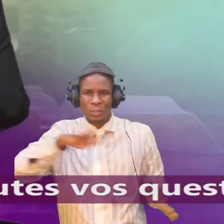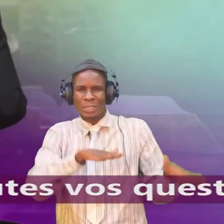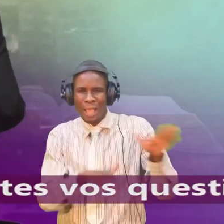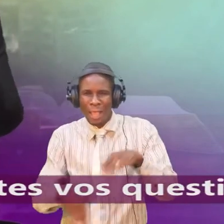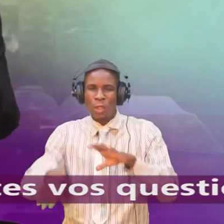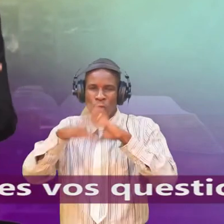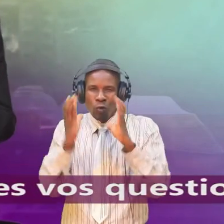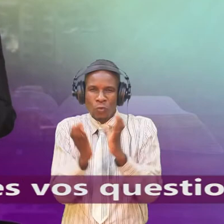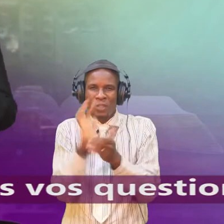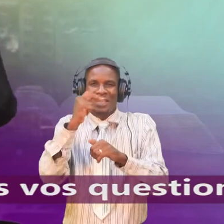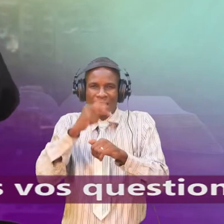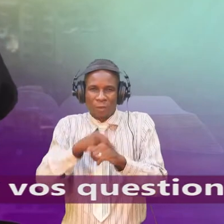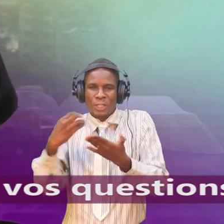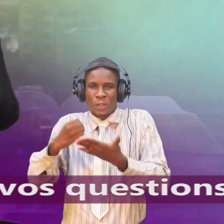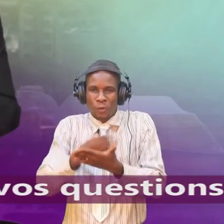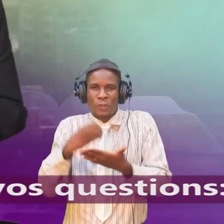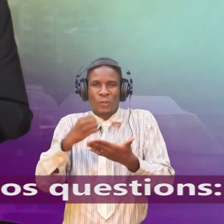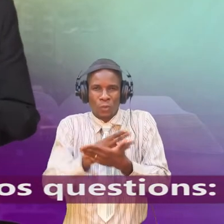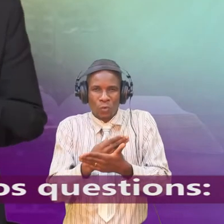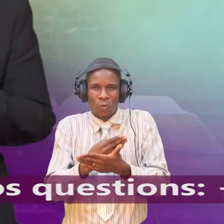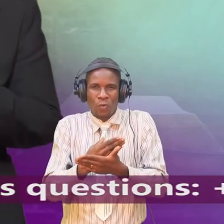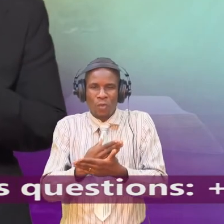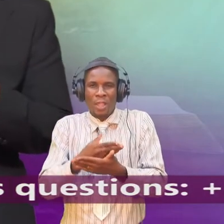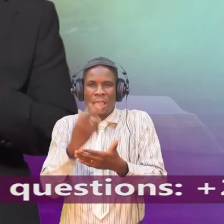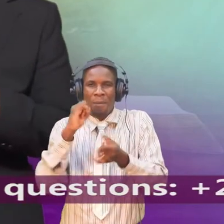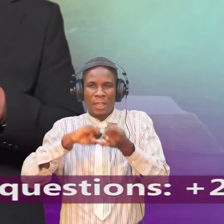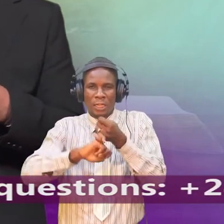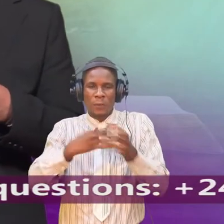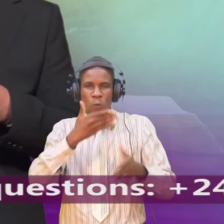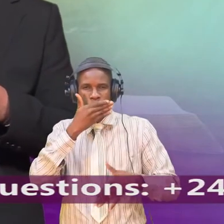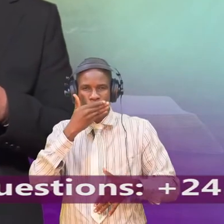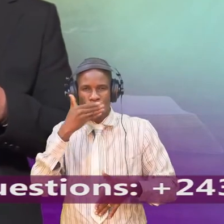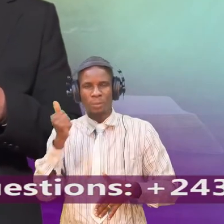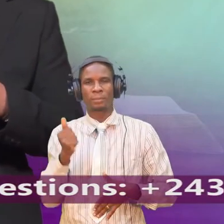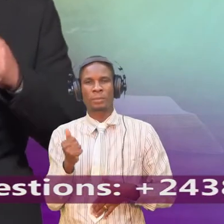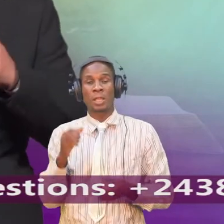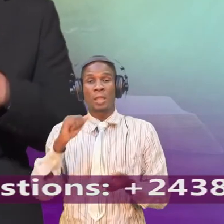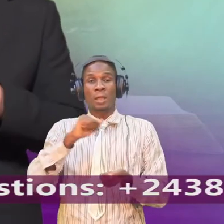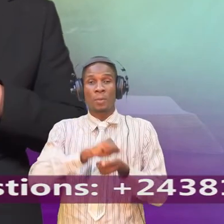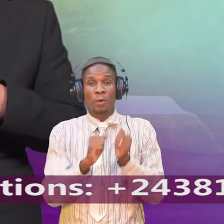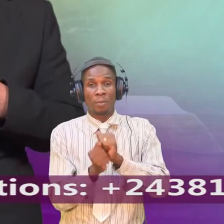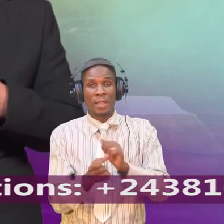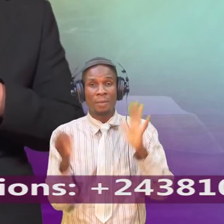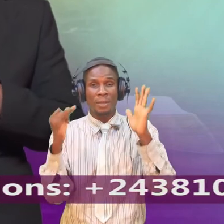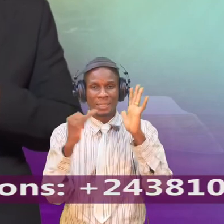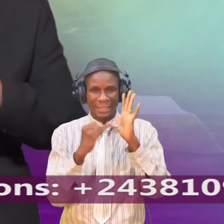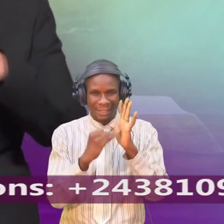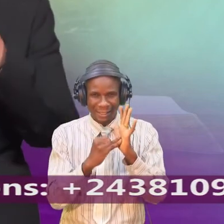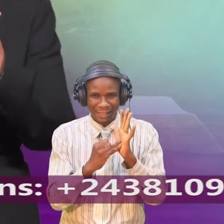kuangalia maeneo bahari, au mnatembea pamoja, mnakula pamoja ninyi wawili